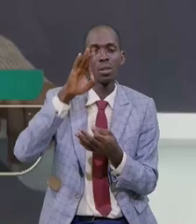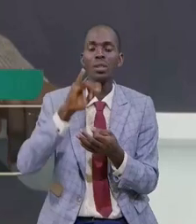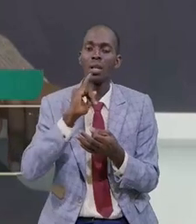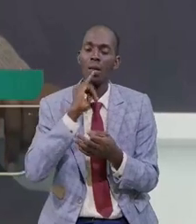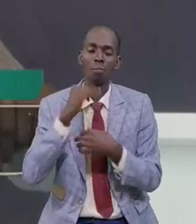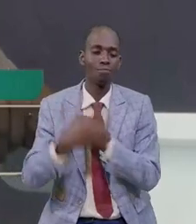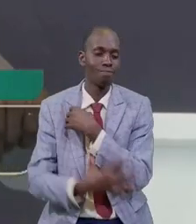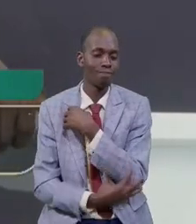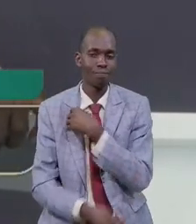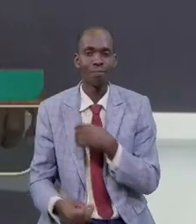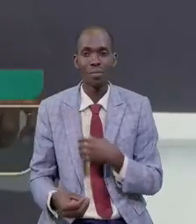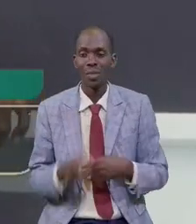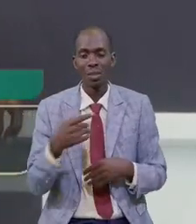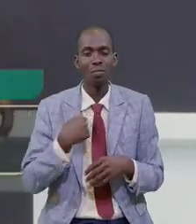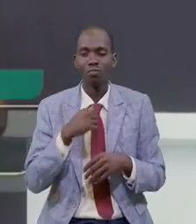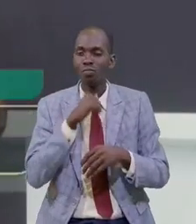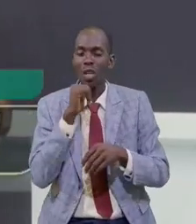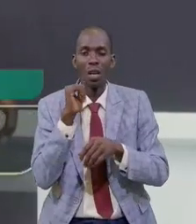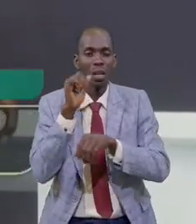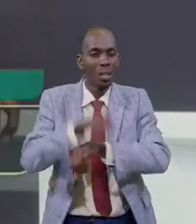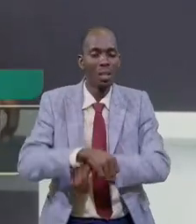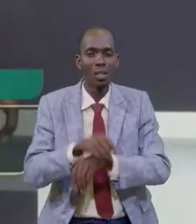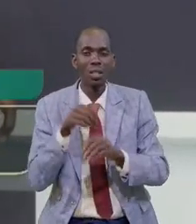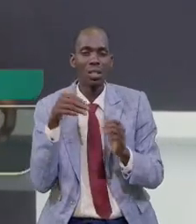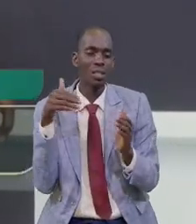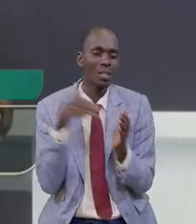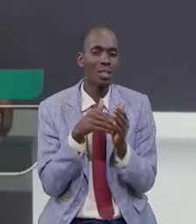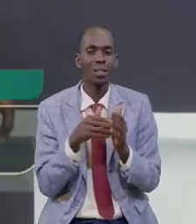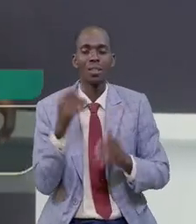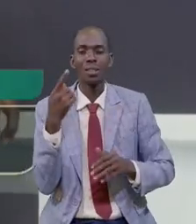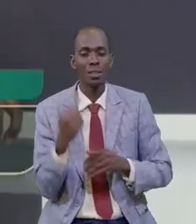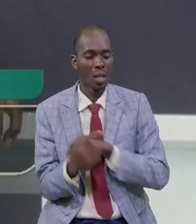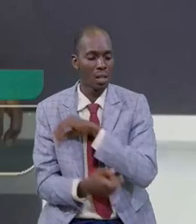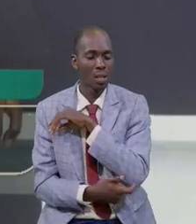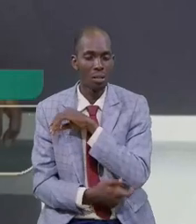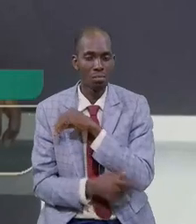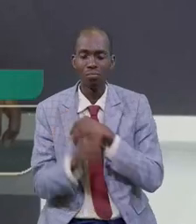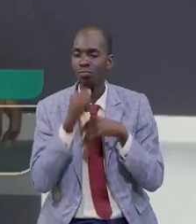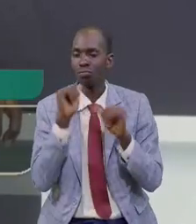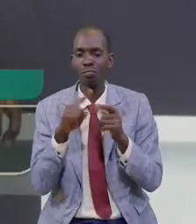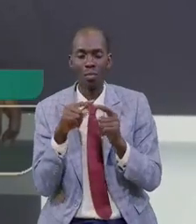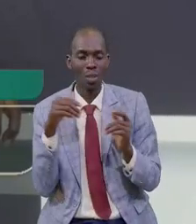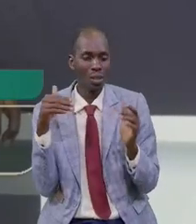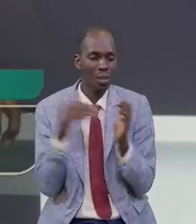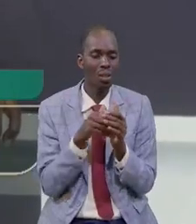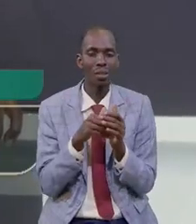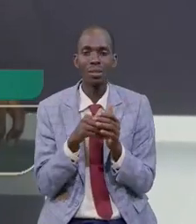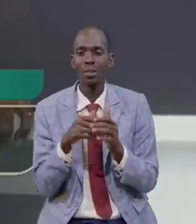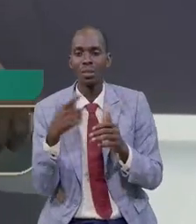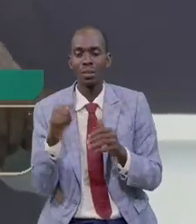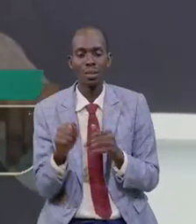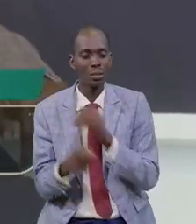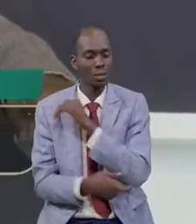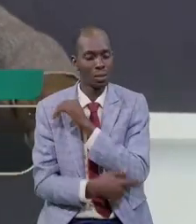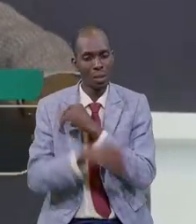vaincre dans son caractère il n'a pas la victoire dans son caractère dans sa personnalité contre la tentation il n'arrive pas à vaincre la tentatrice il